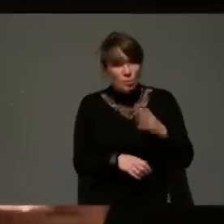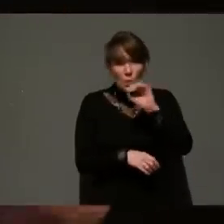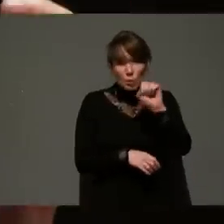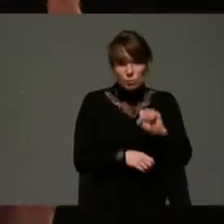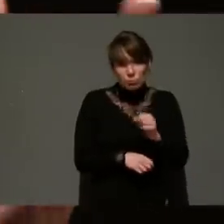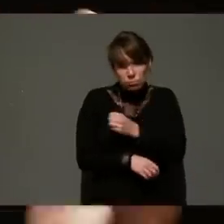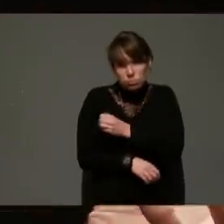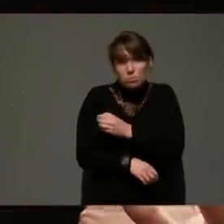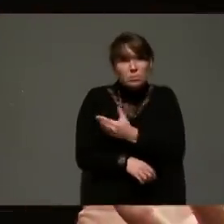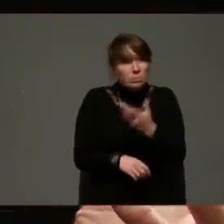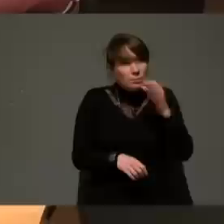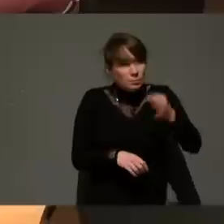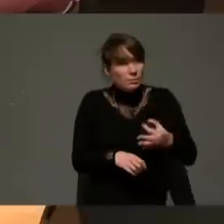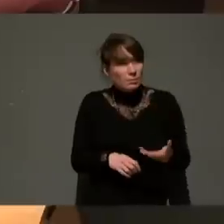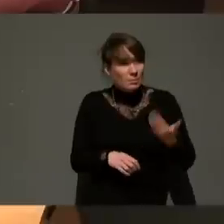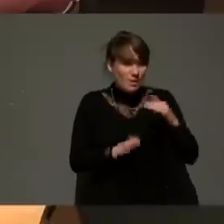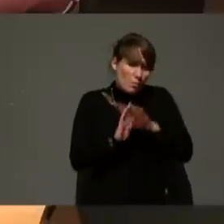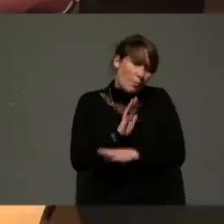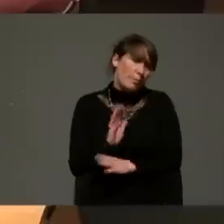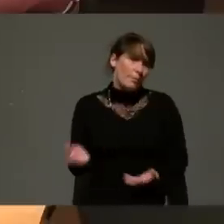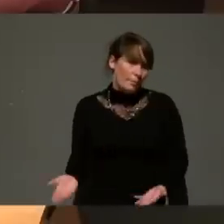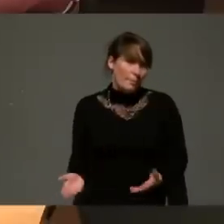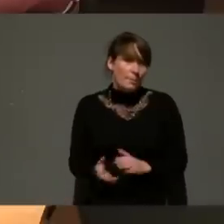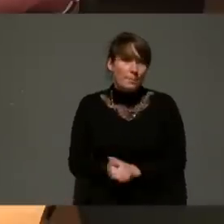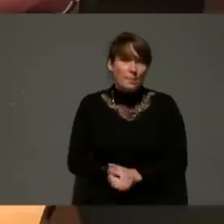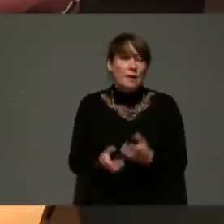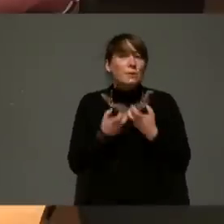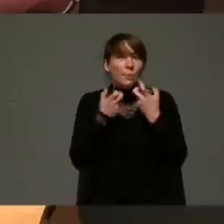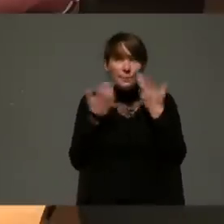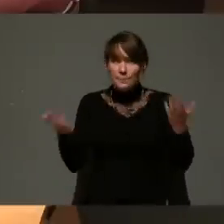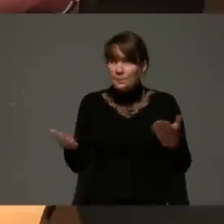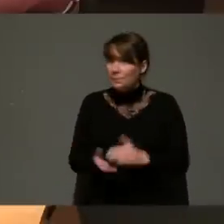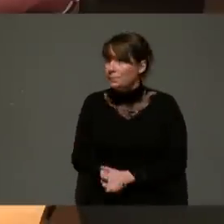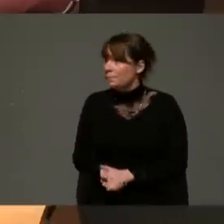la musculation de façon moins importante. On a un bon exemple.